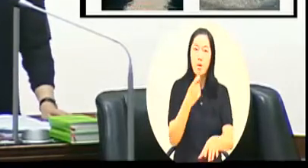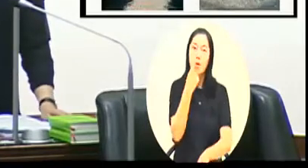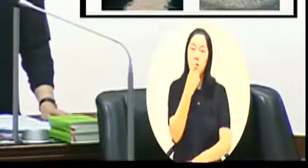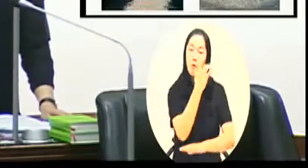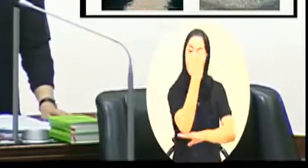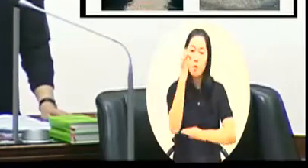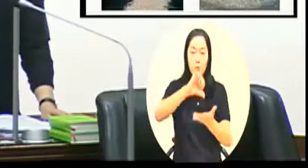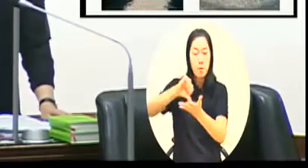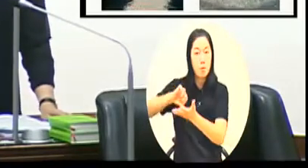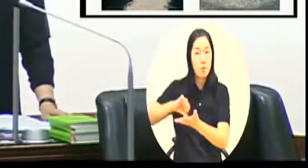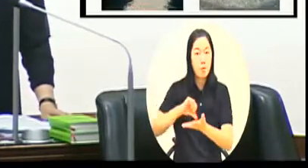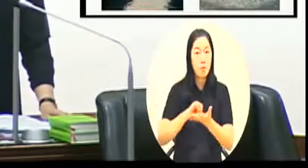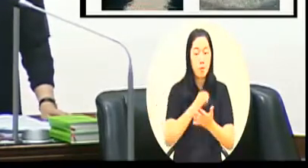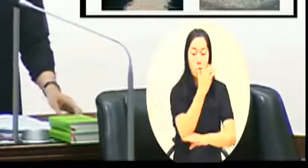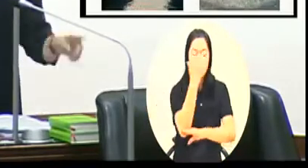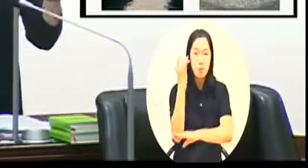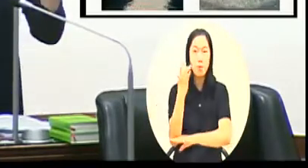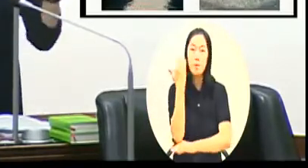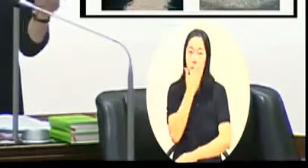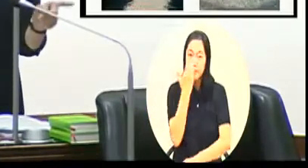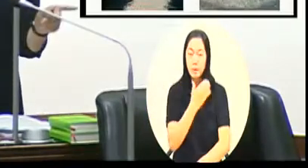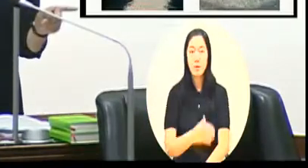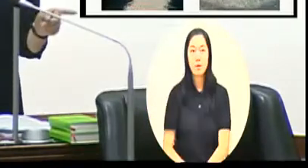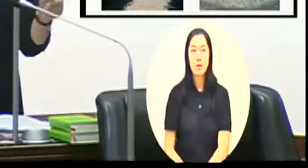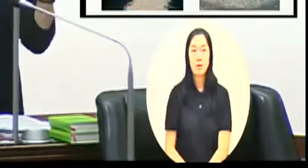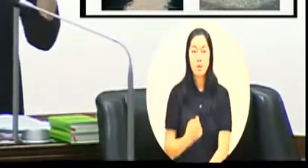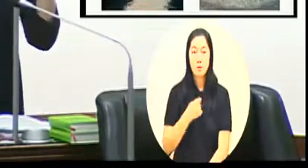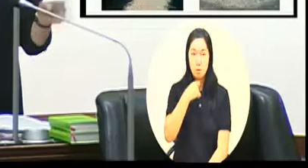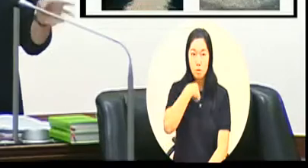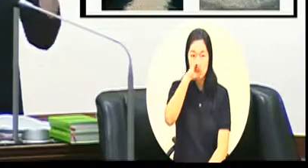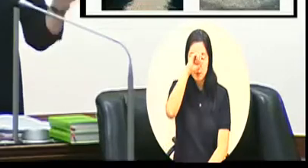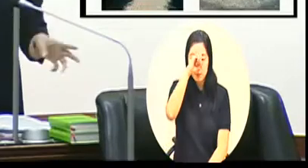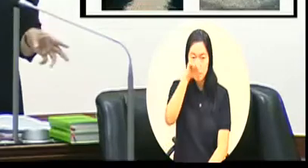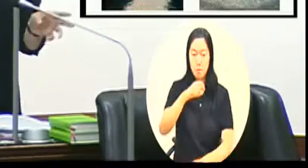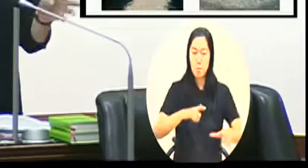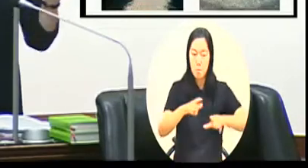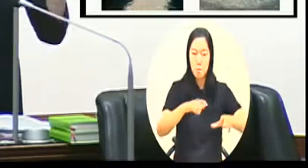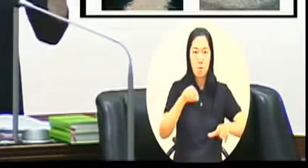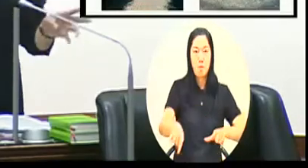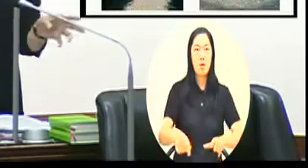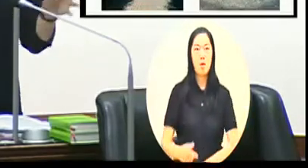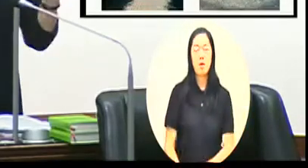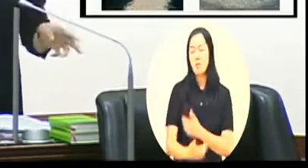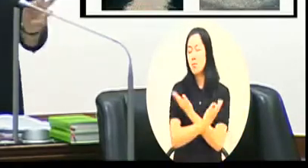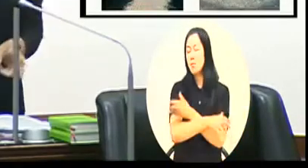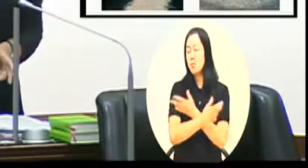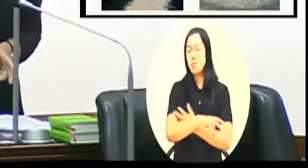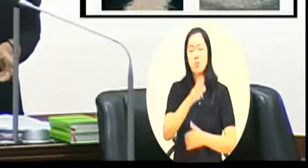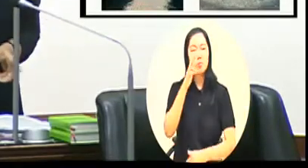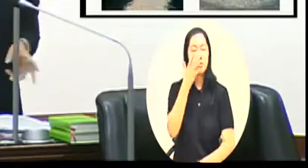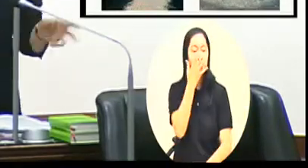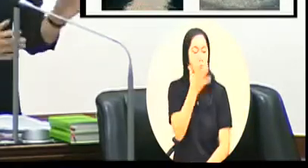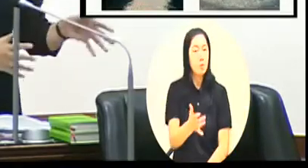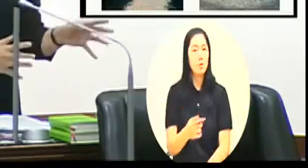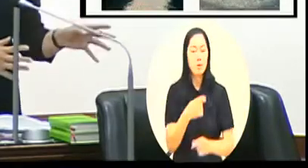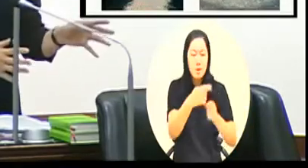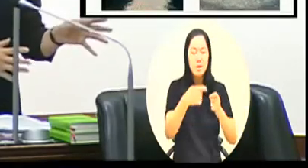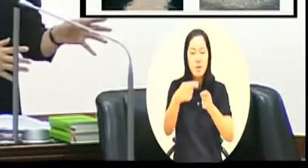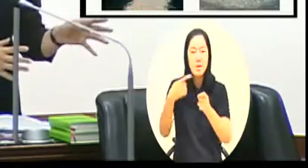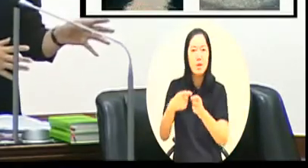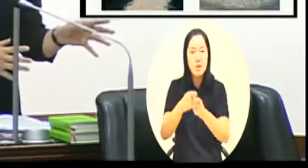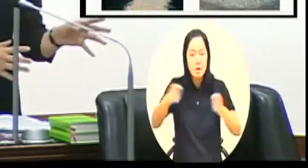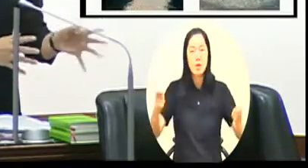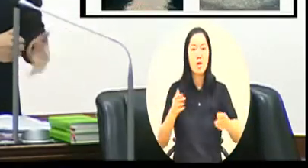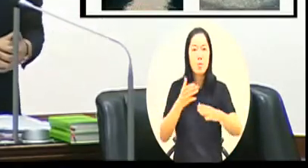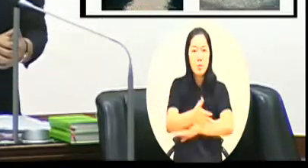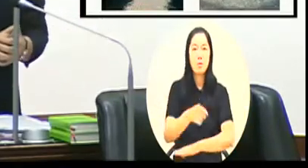是做得很漂亮，那我也希望说这一块公园不要再放着，让它这样一年过一年，很浪费我们的